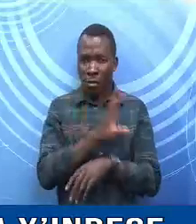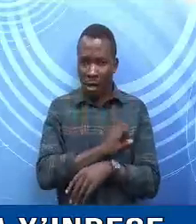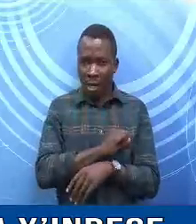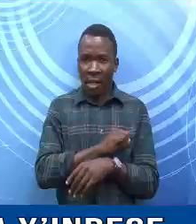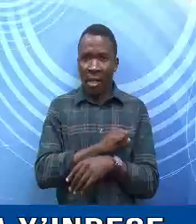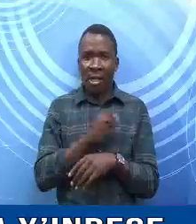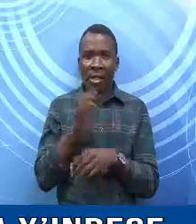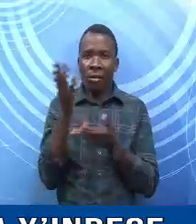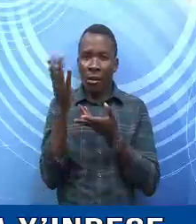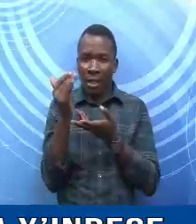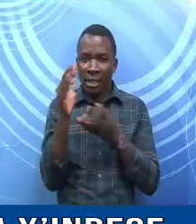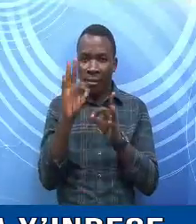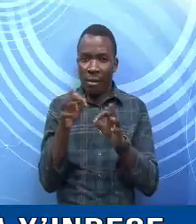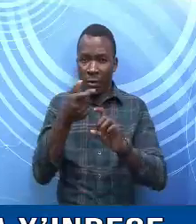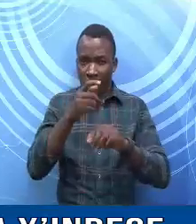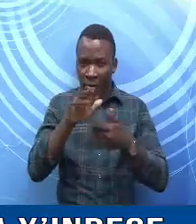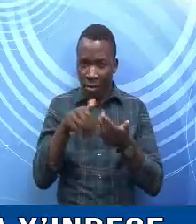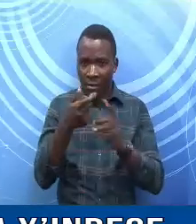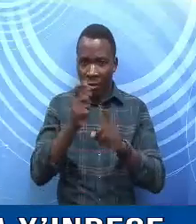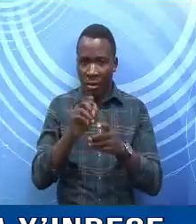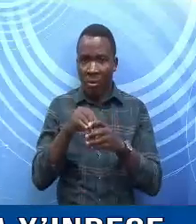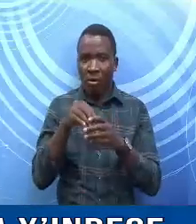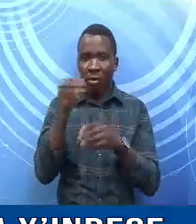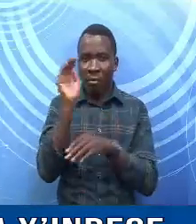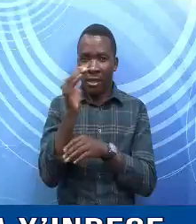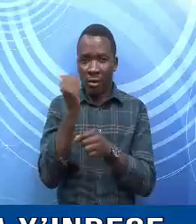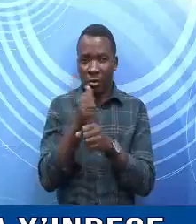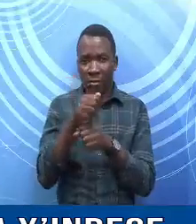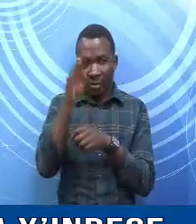iperereza riri gukorwa n'igisirikare.